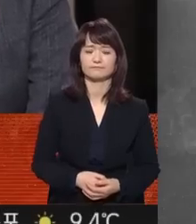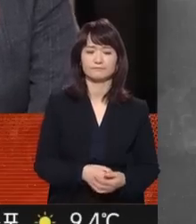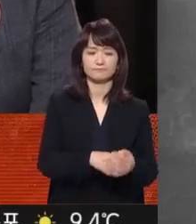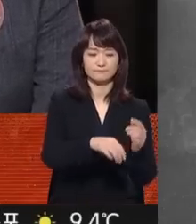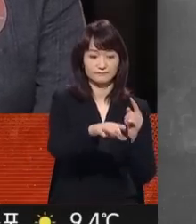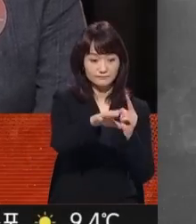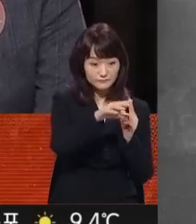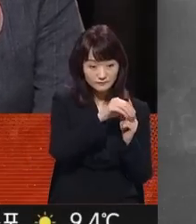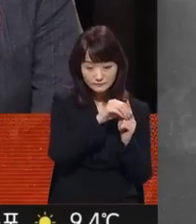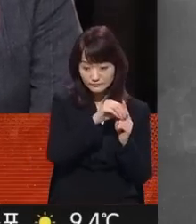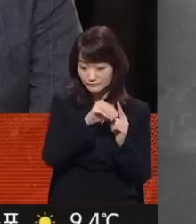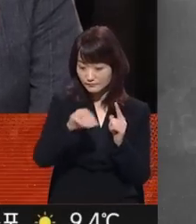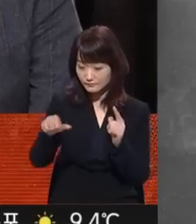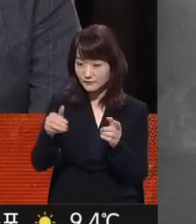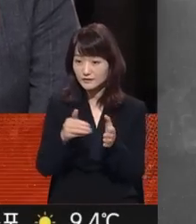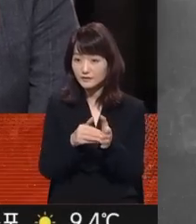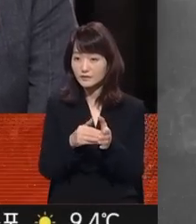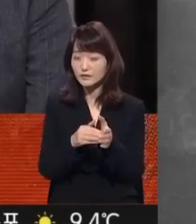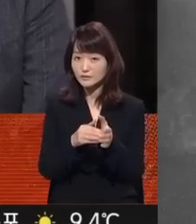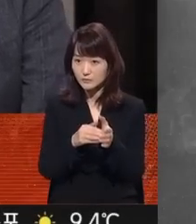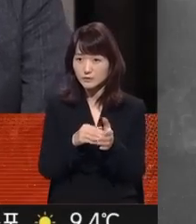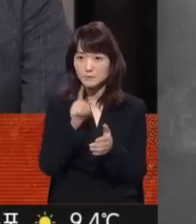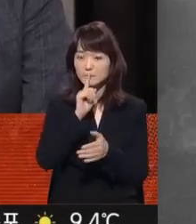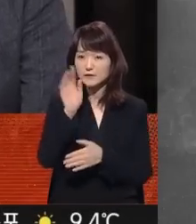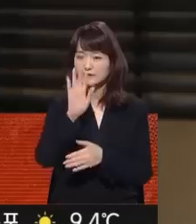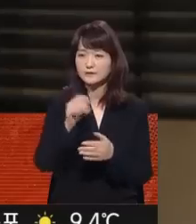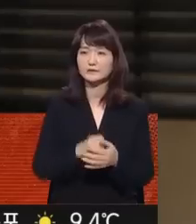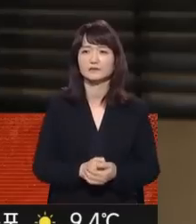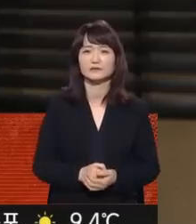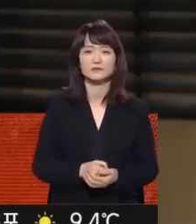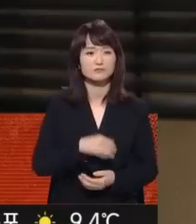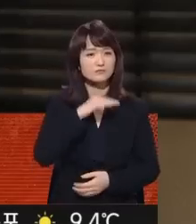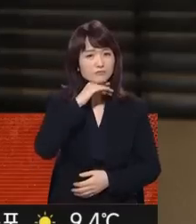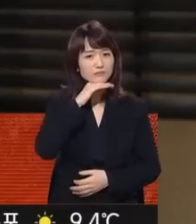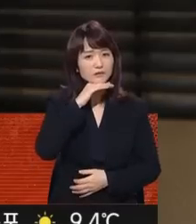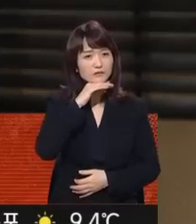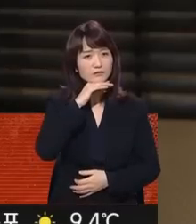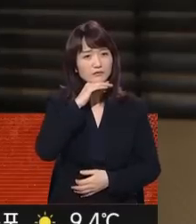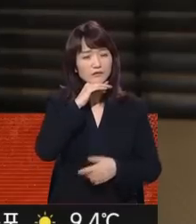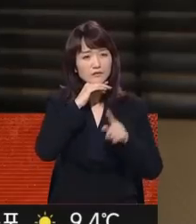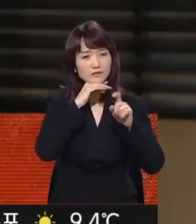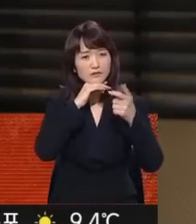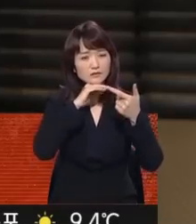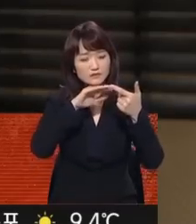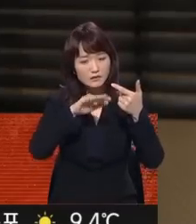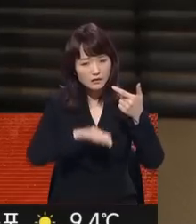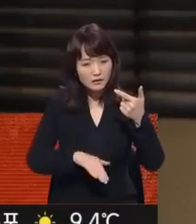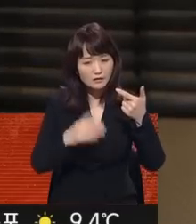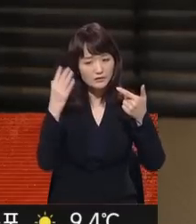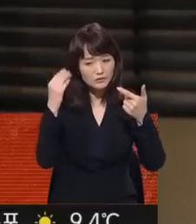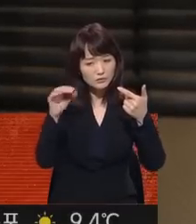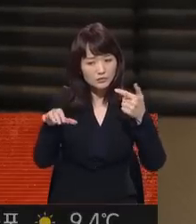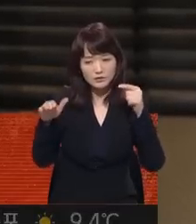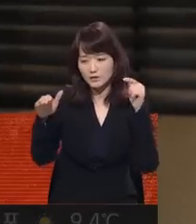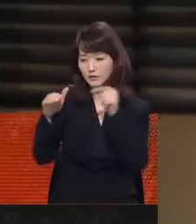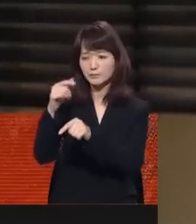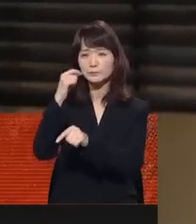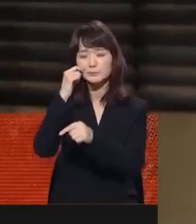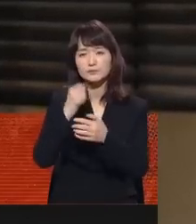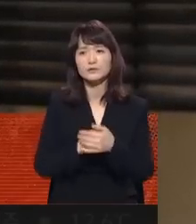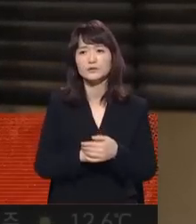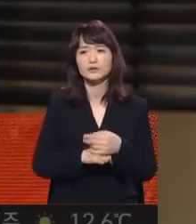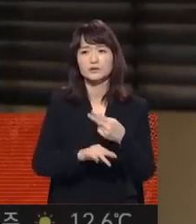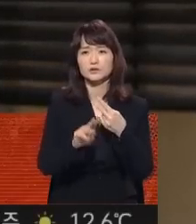않았겠죠 그렇죠 미성년자가 숙박업소에 이렇게 뭐 들어갈 수 없습니다 어쨌든간에이 중학생 두